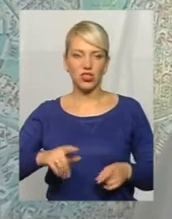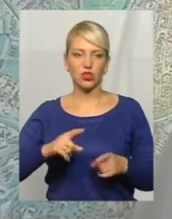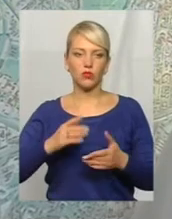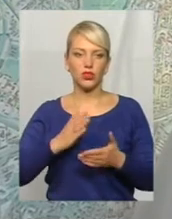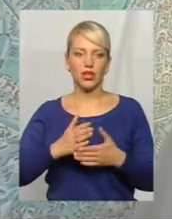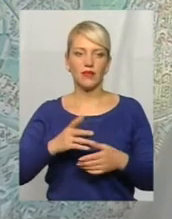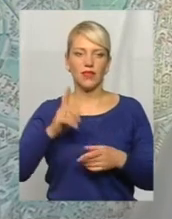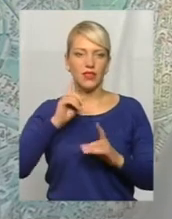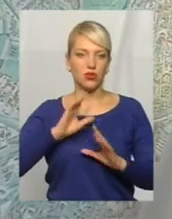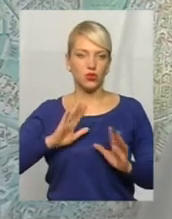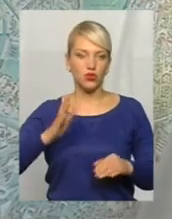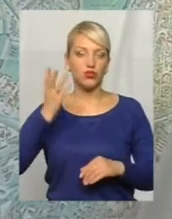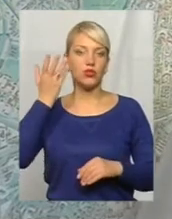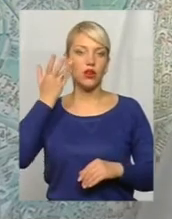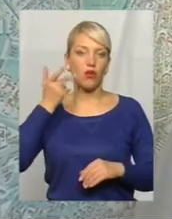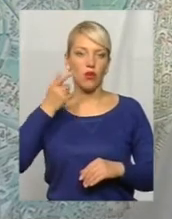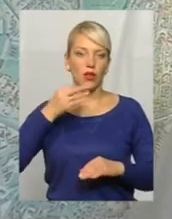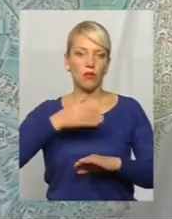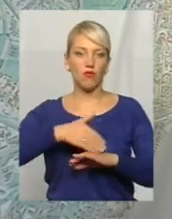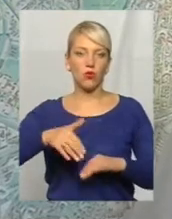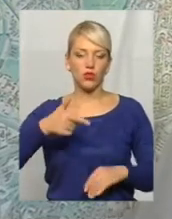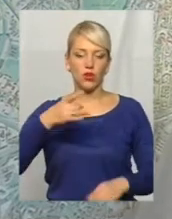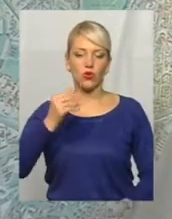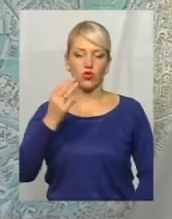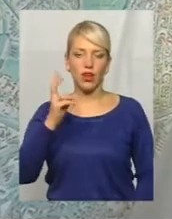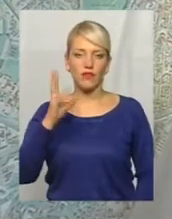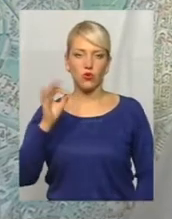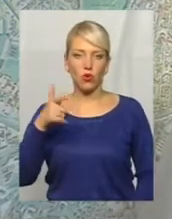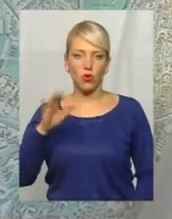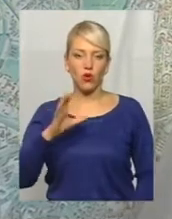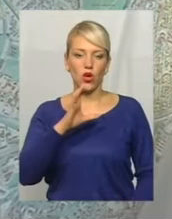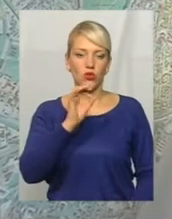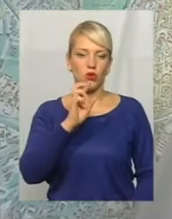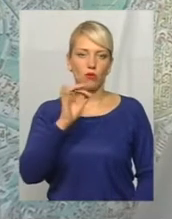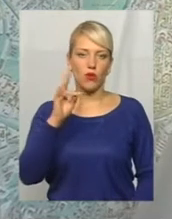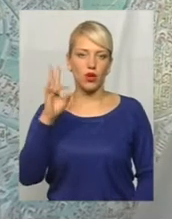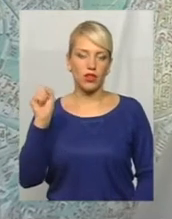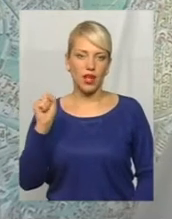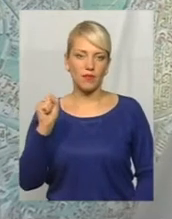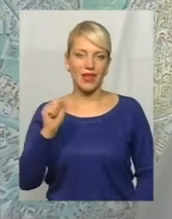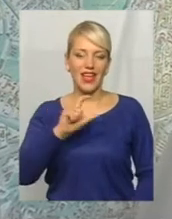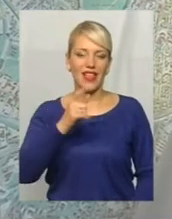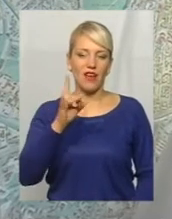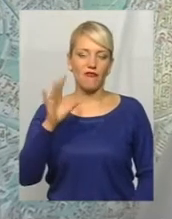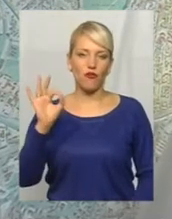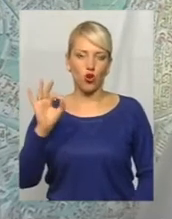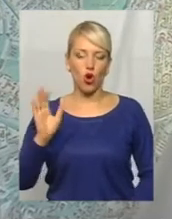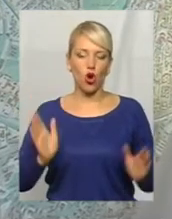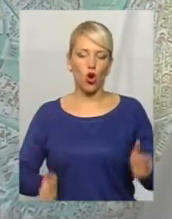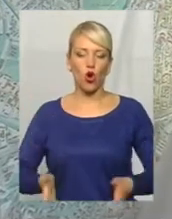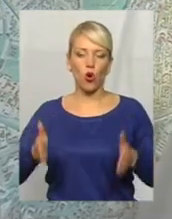дуже великі незручності, коли по вулиці Грушевського, по вулиці Соборній євроконтейнера по